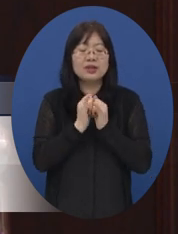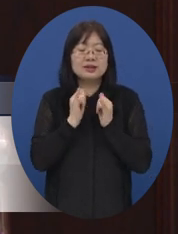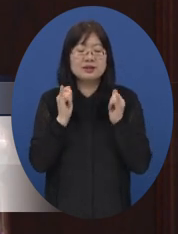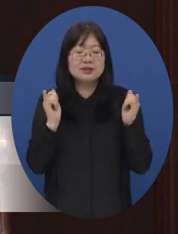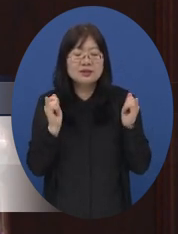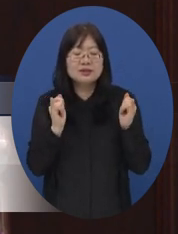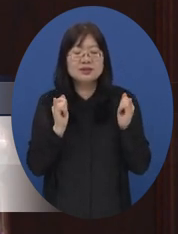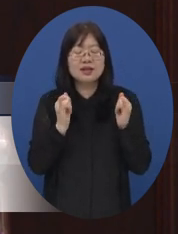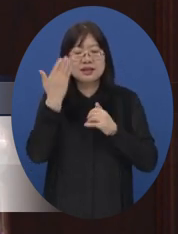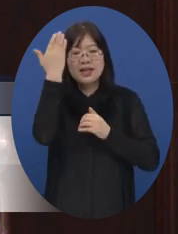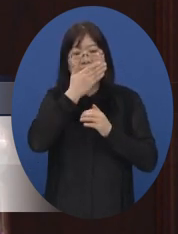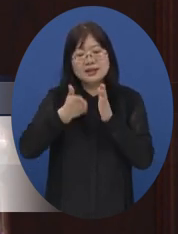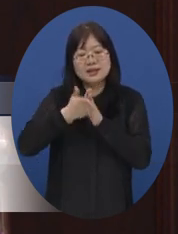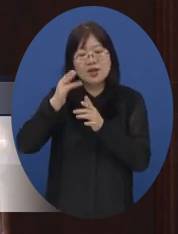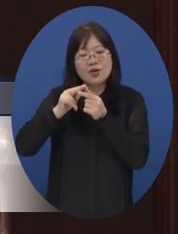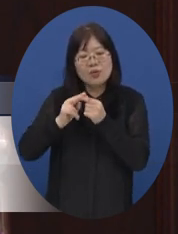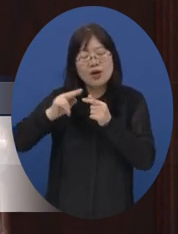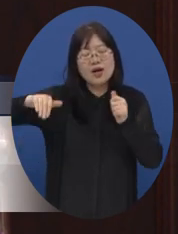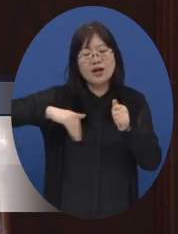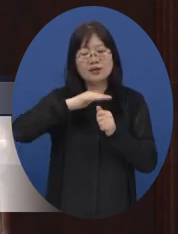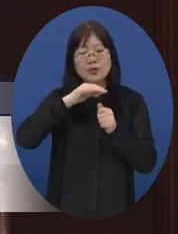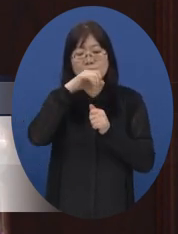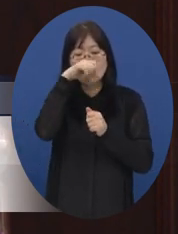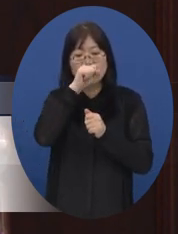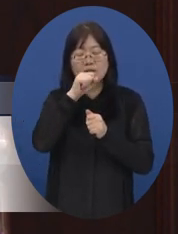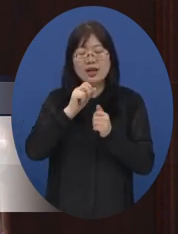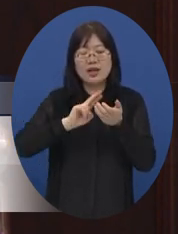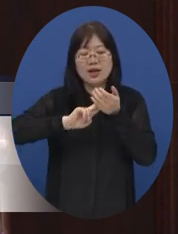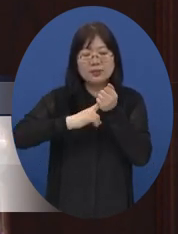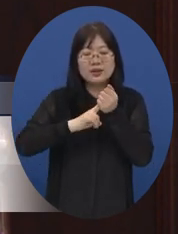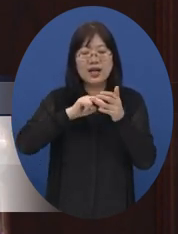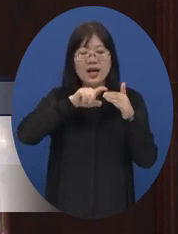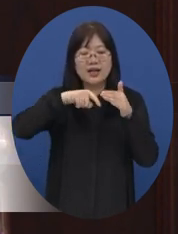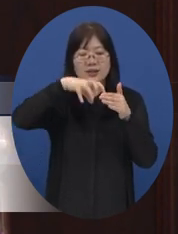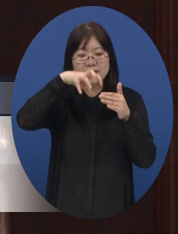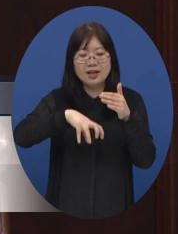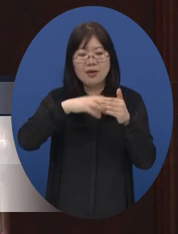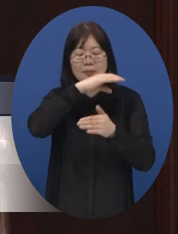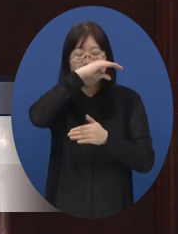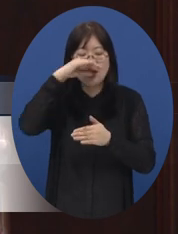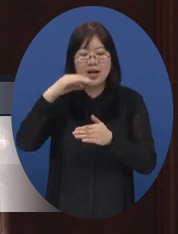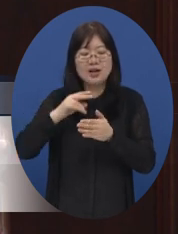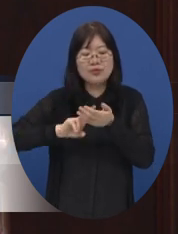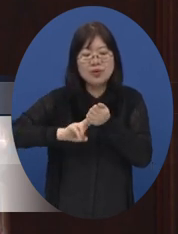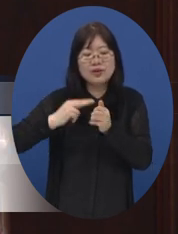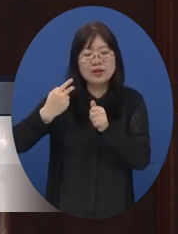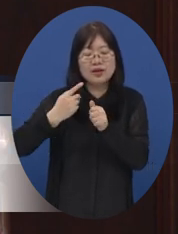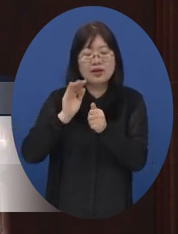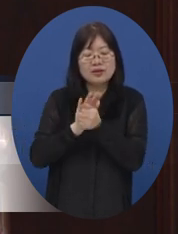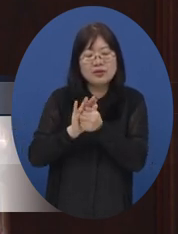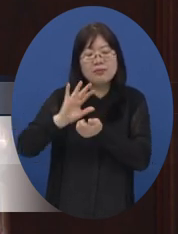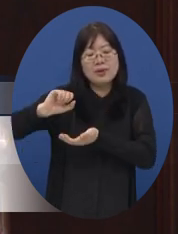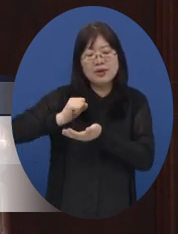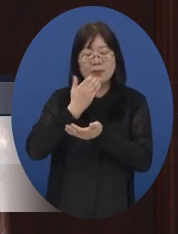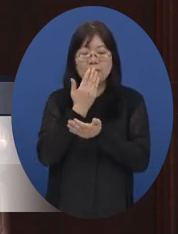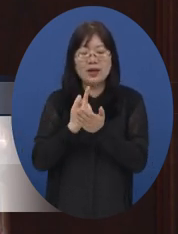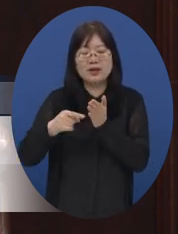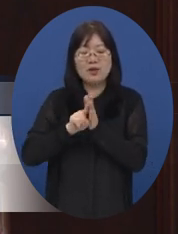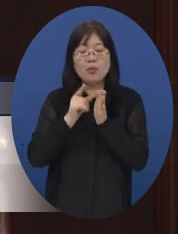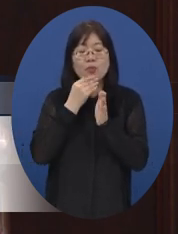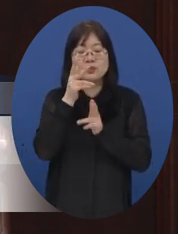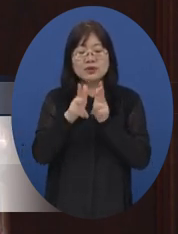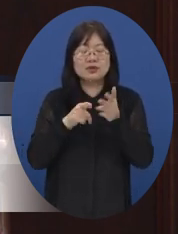희생 시설과 환경이 좋으니 병실에서 정상적인 이미용 서비스를 받을 수